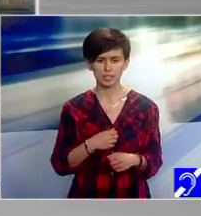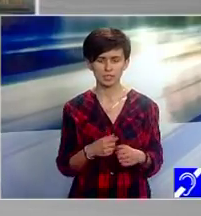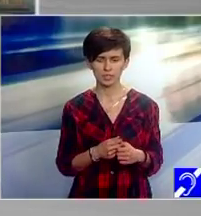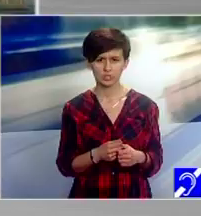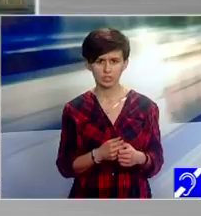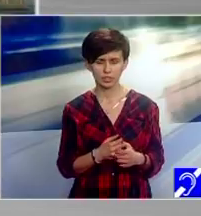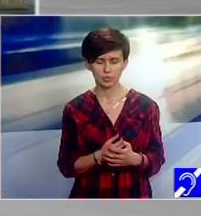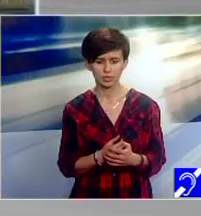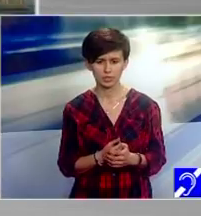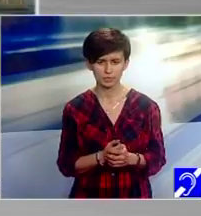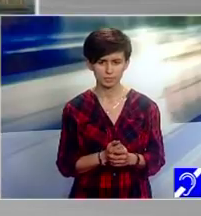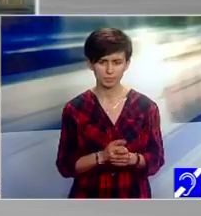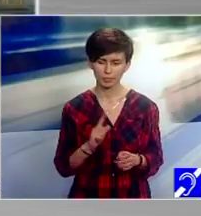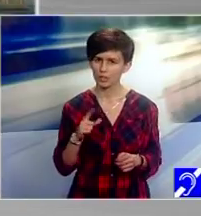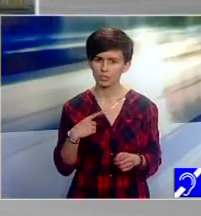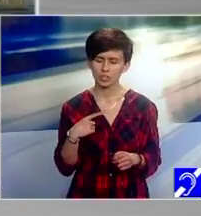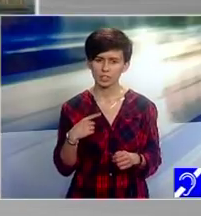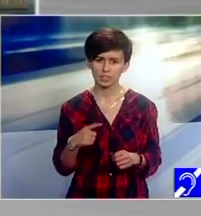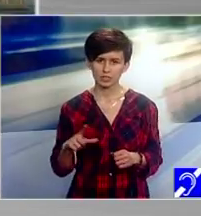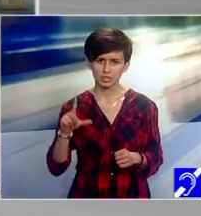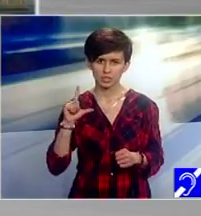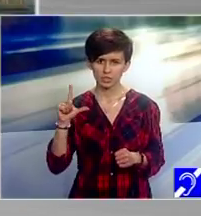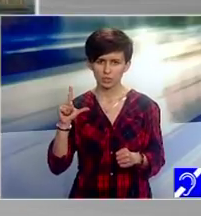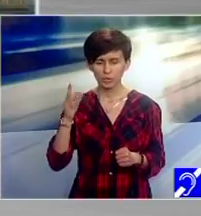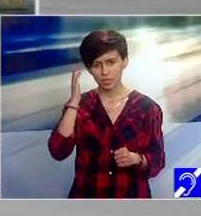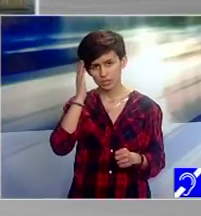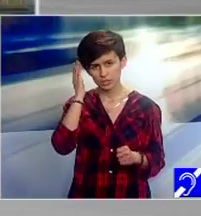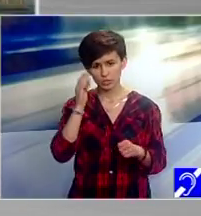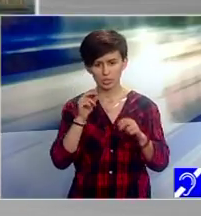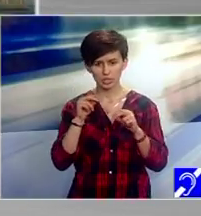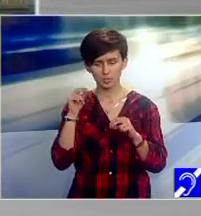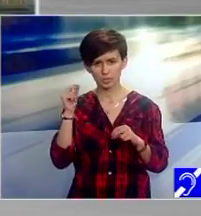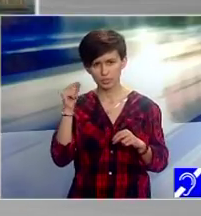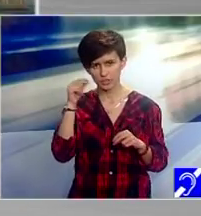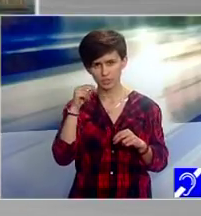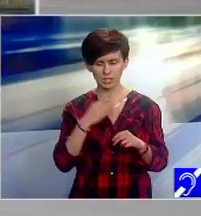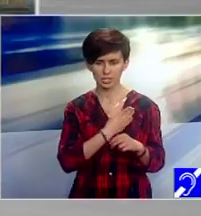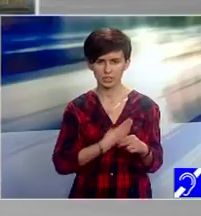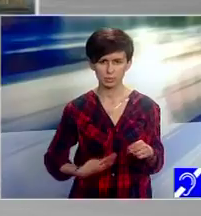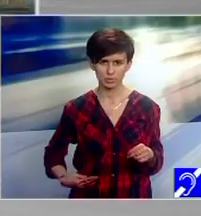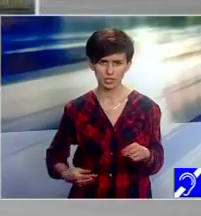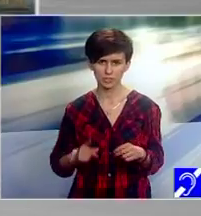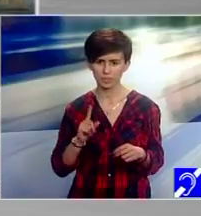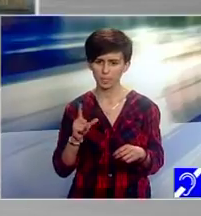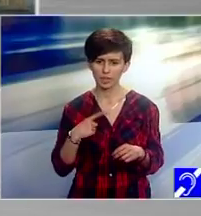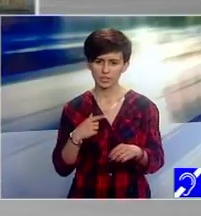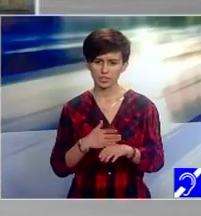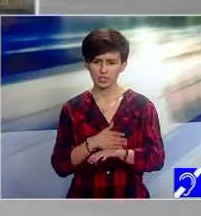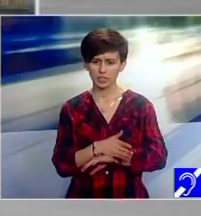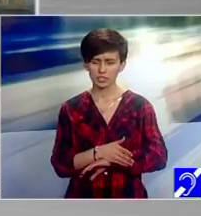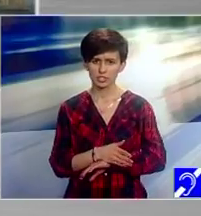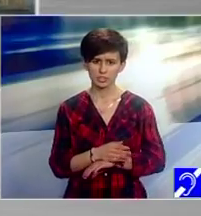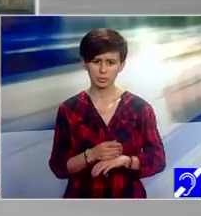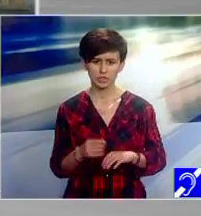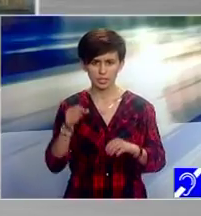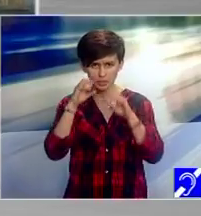nefiind în cele două școli profesionale din București și Arad, meserii accesibile nevăzătorilor. Aceia foarte